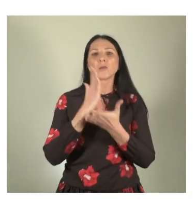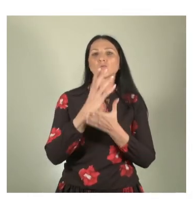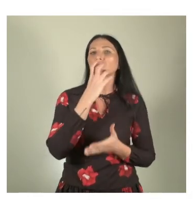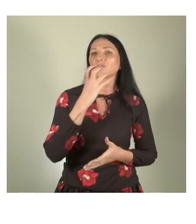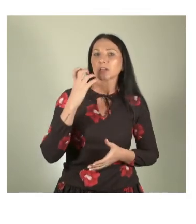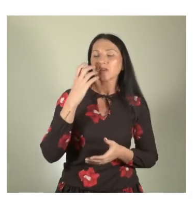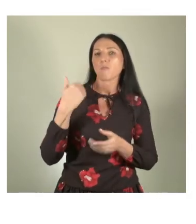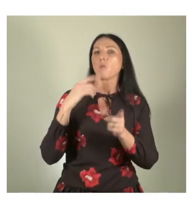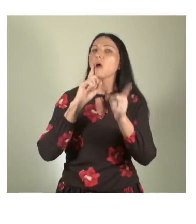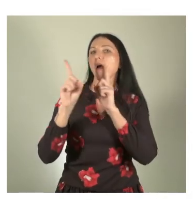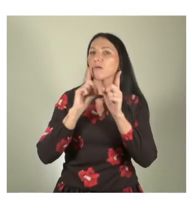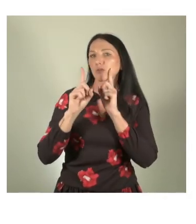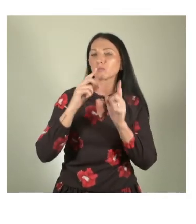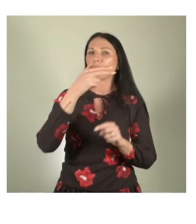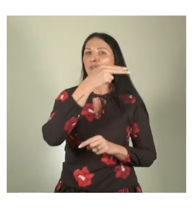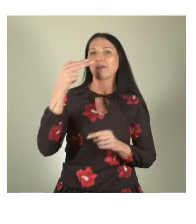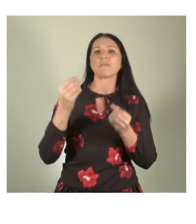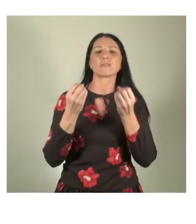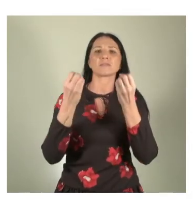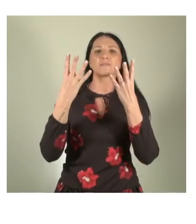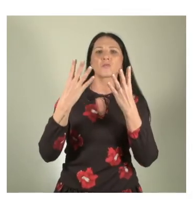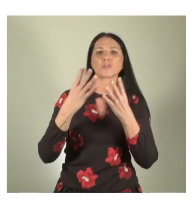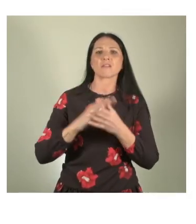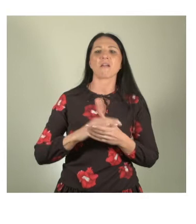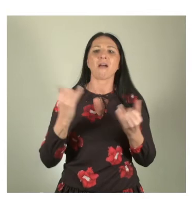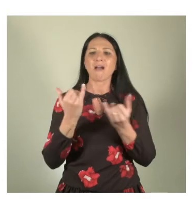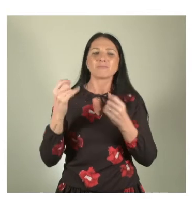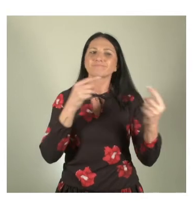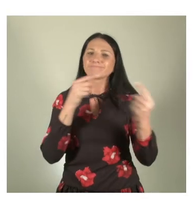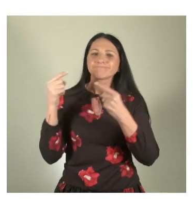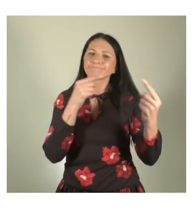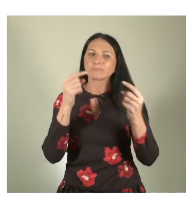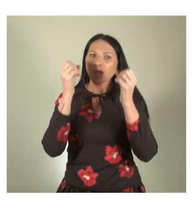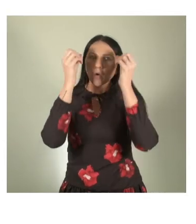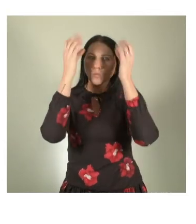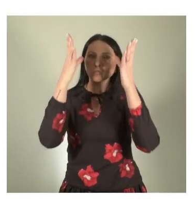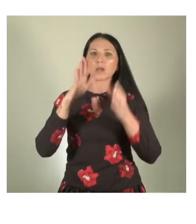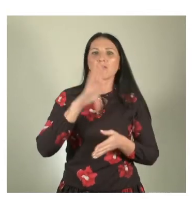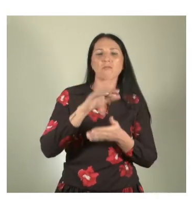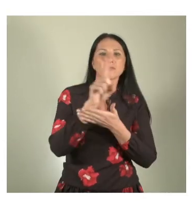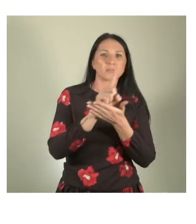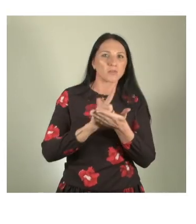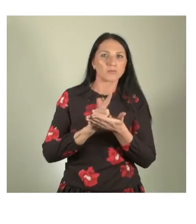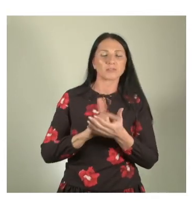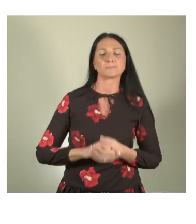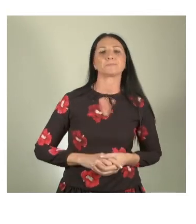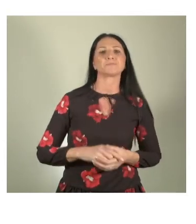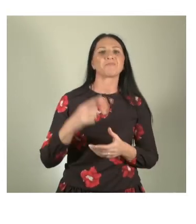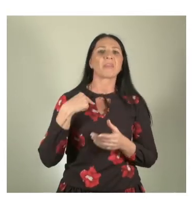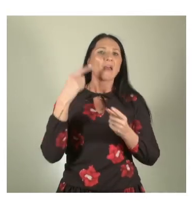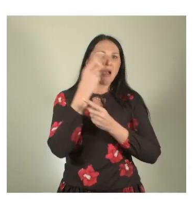rozmawialiśmy na temat stworzenia strategii kultury na Dolnym Śląsku i myślę, że tu